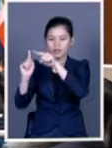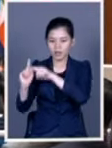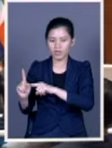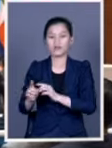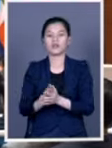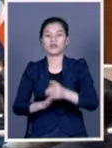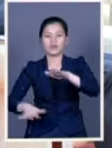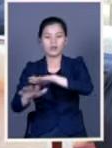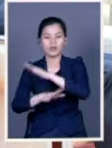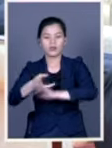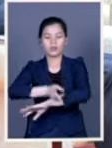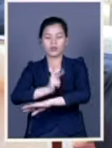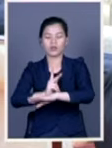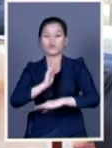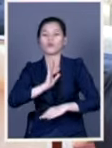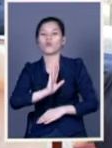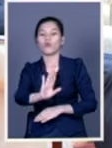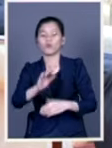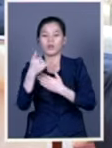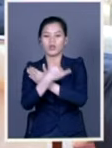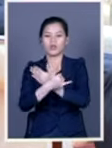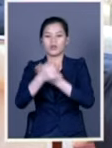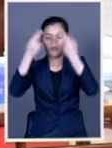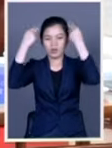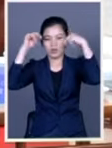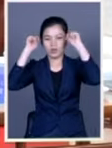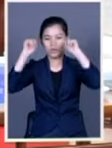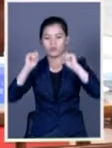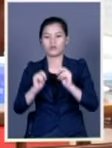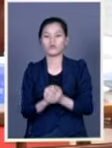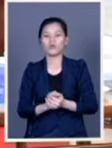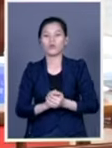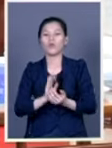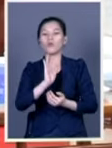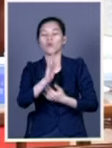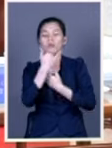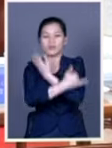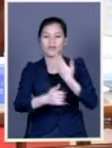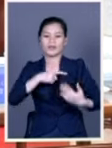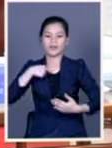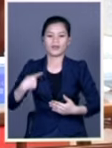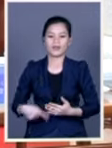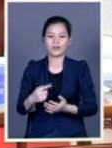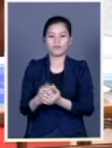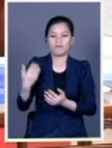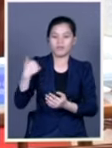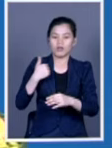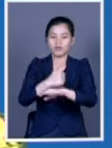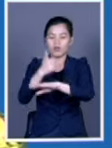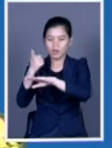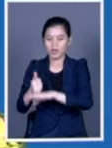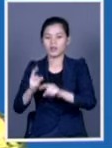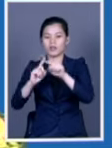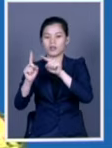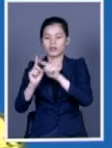ายใต้การเป็นประธานของพันธทานหลี่เฉียงนายกรัฐมนตรีแห่งสาธารณรัฐประชาชนจีนโดยมีการนำคันสูงจ